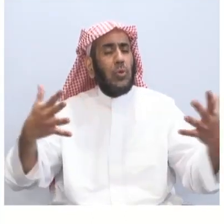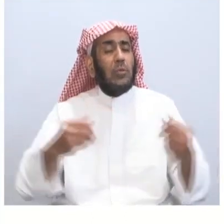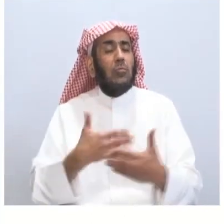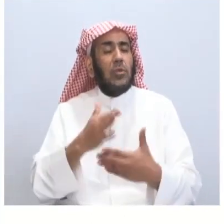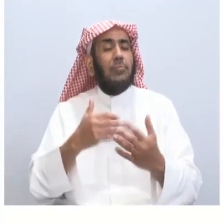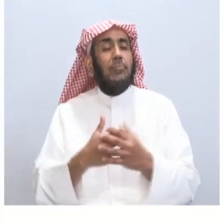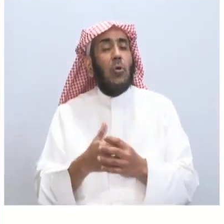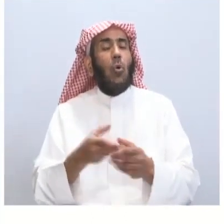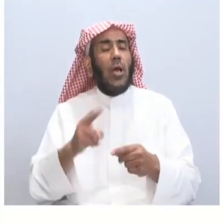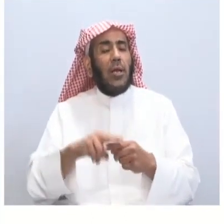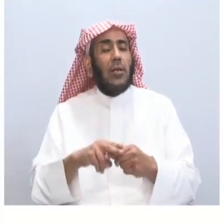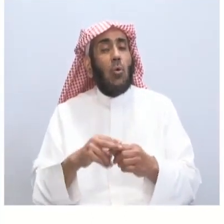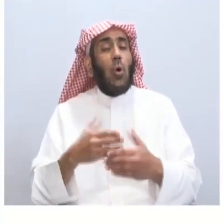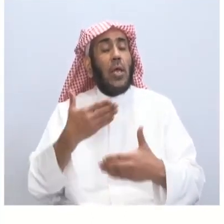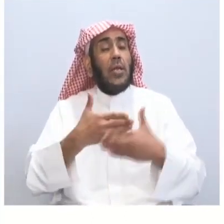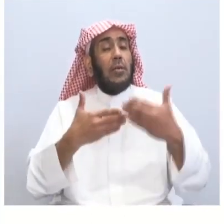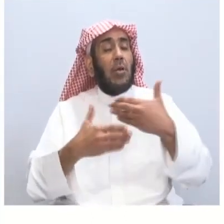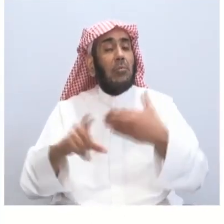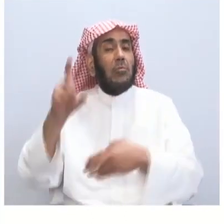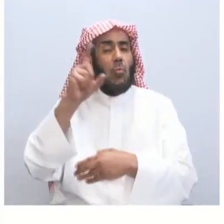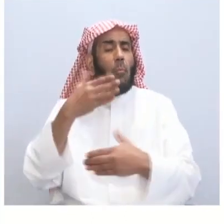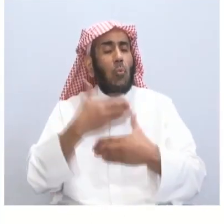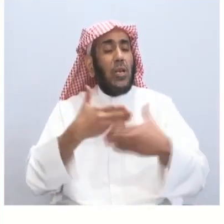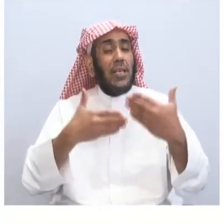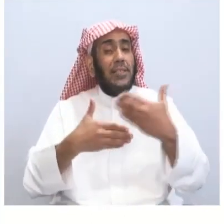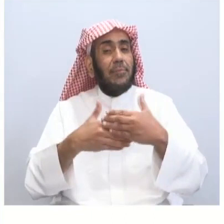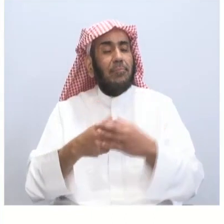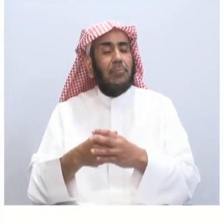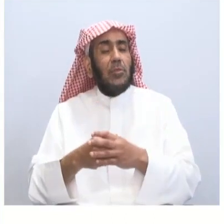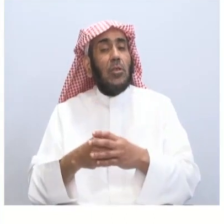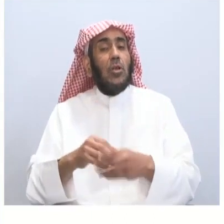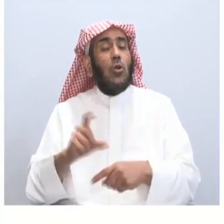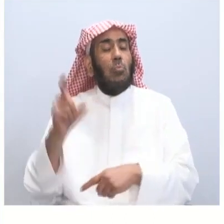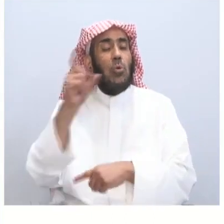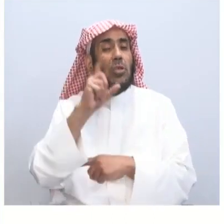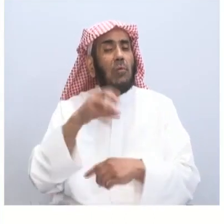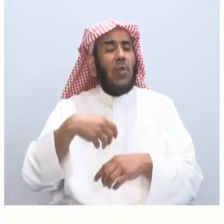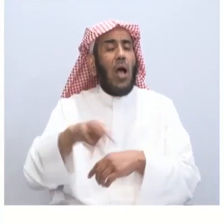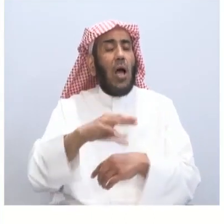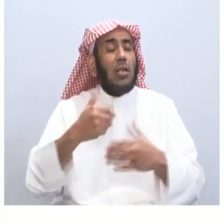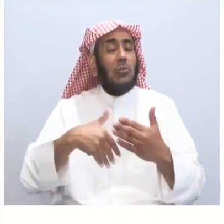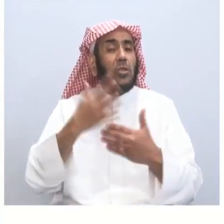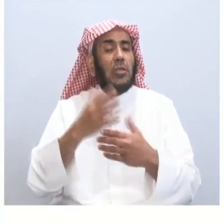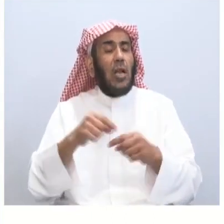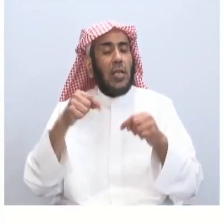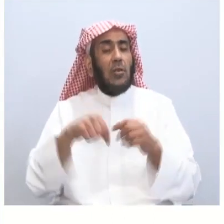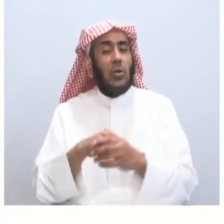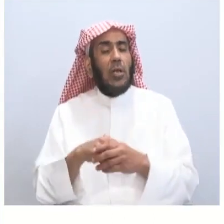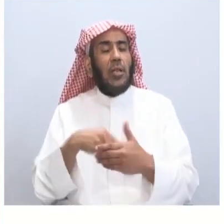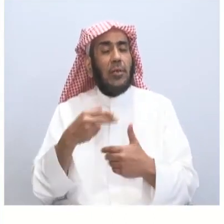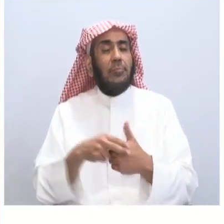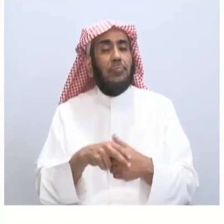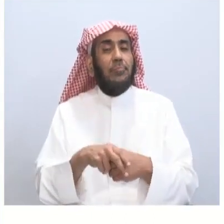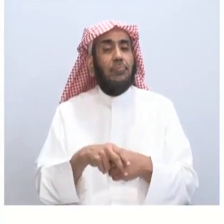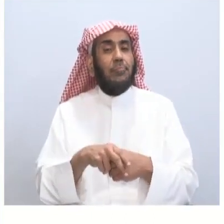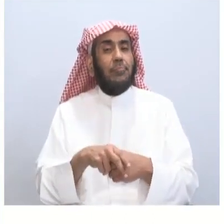النبوي وكذلك عماره المساجد بنيه المساجد في الاقاليم الجديده لدينا هنا